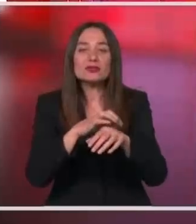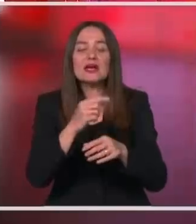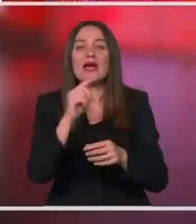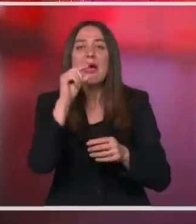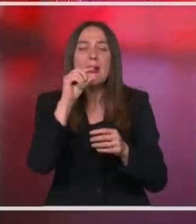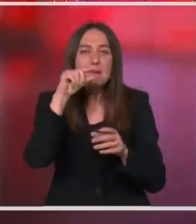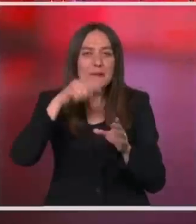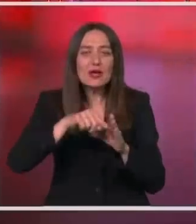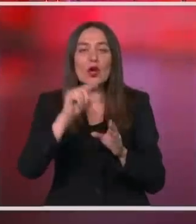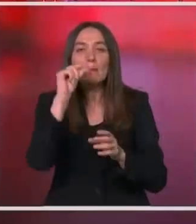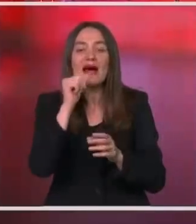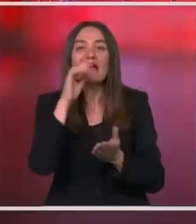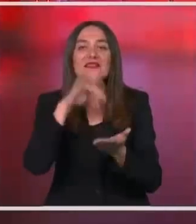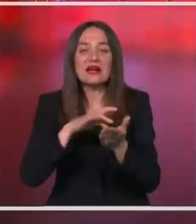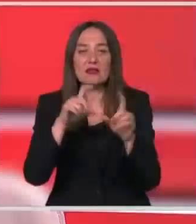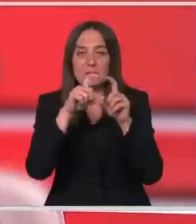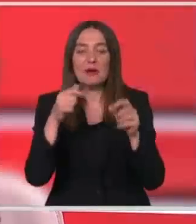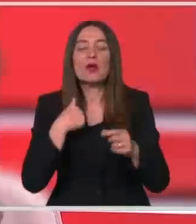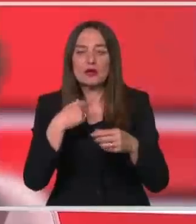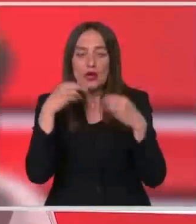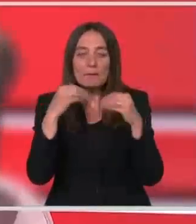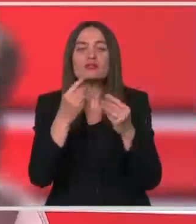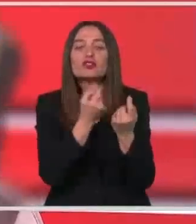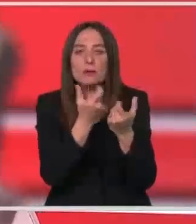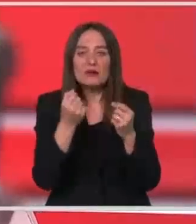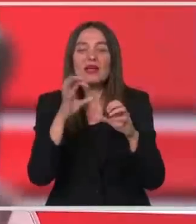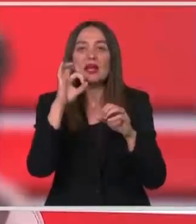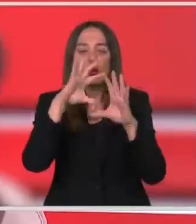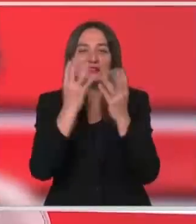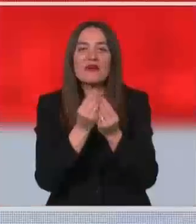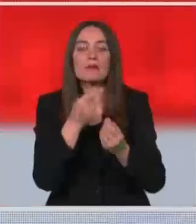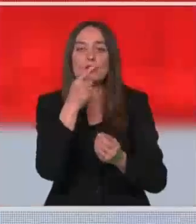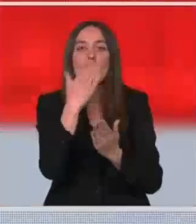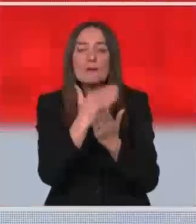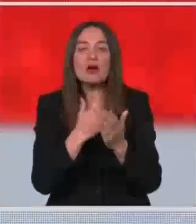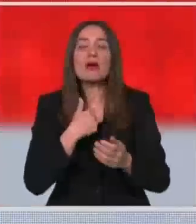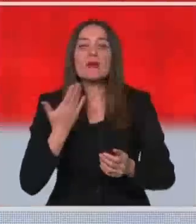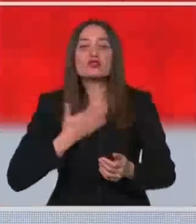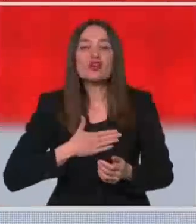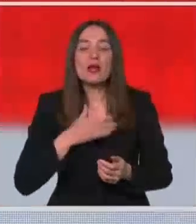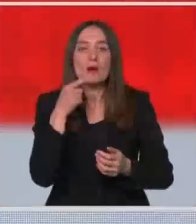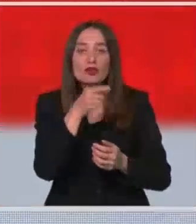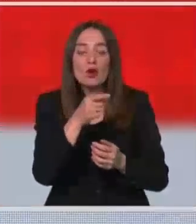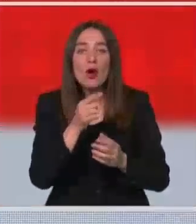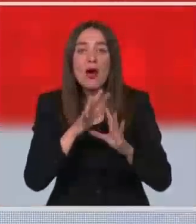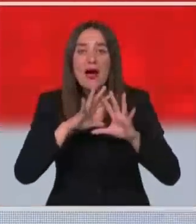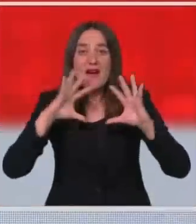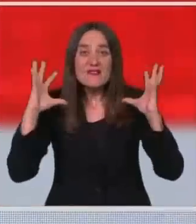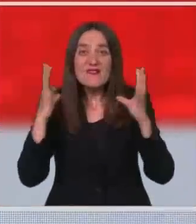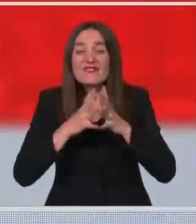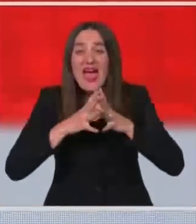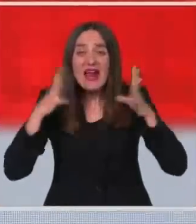male i srednje preduzeće. Dakle, i pričat ćemo detaljno o svemu, zato i imamo vremena. I želimo da tom masivnom